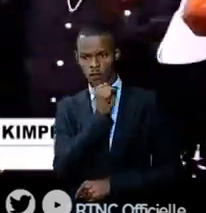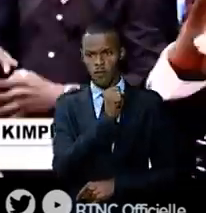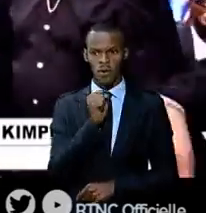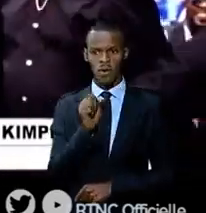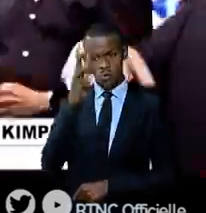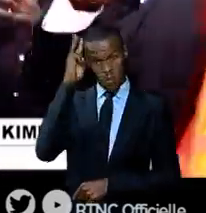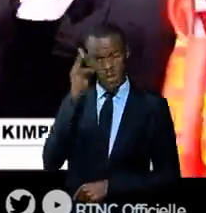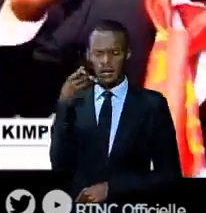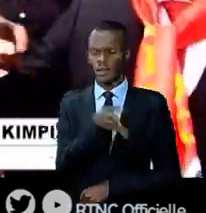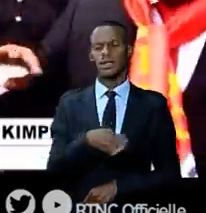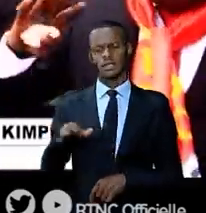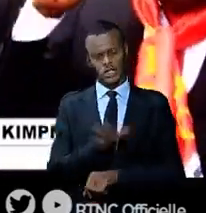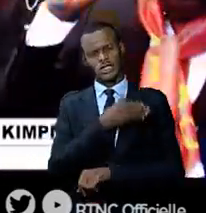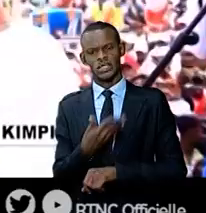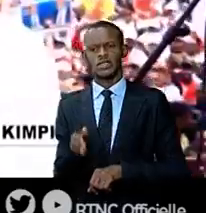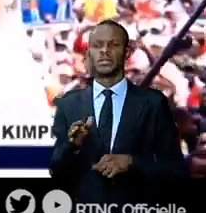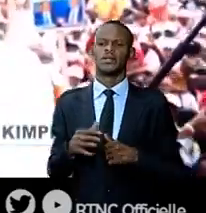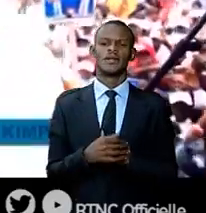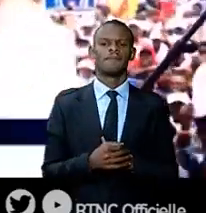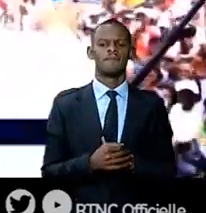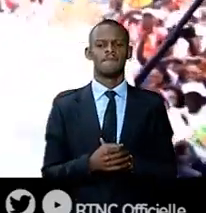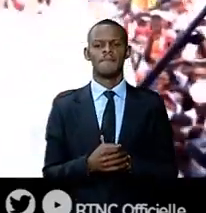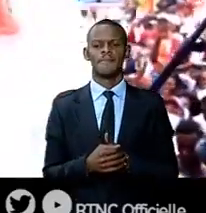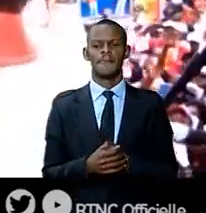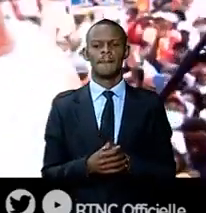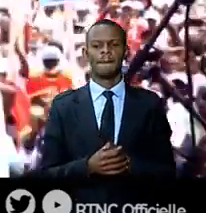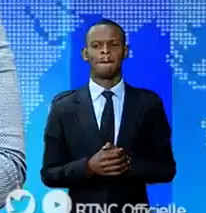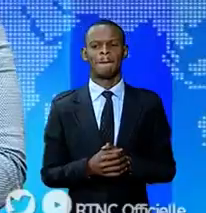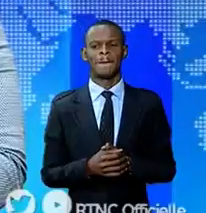Weranson a agrémenté cette activité.